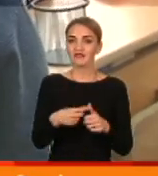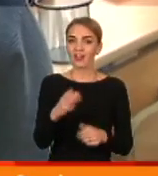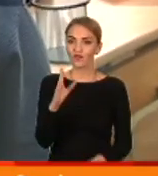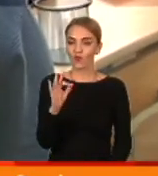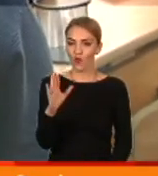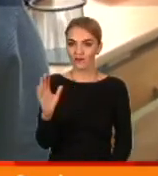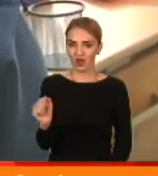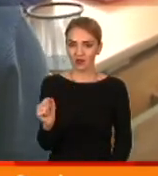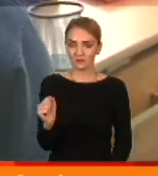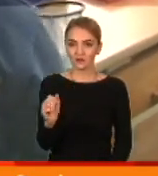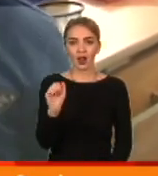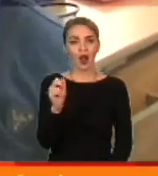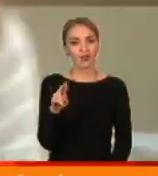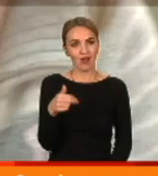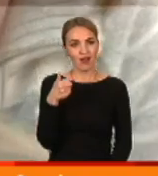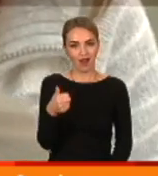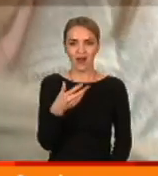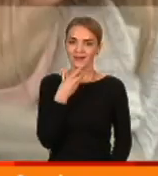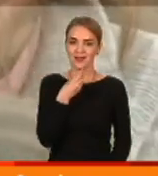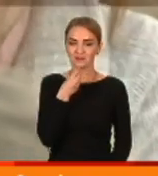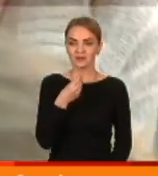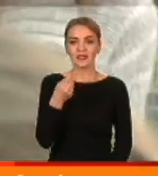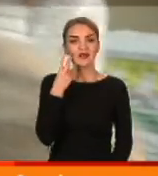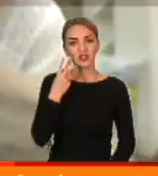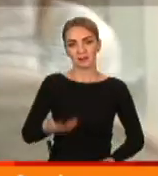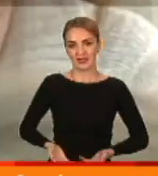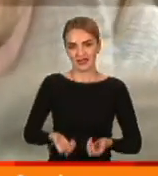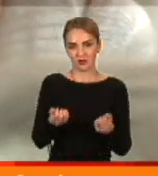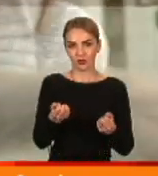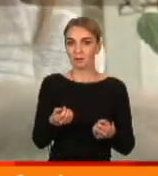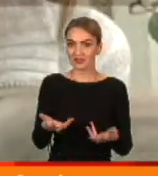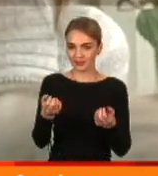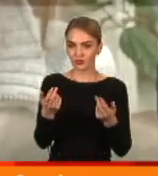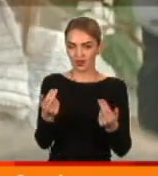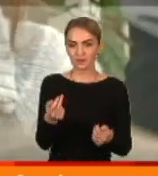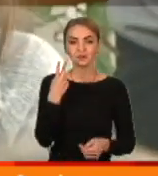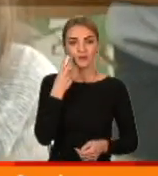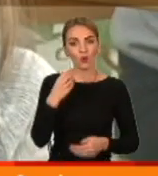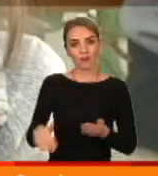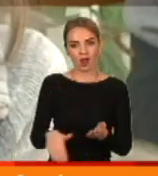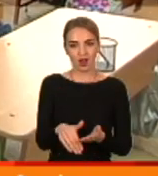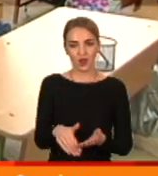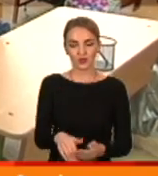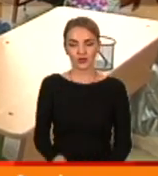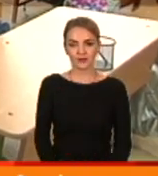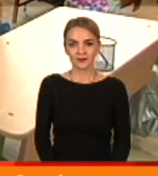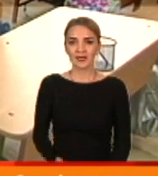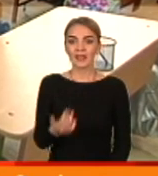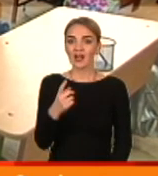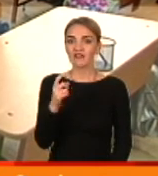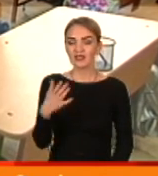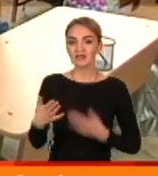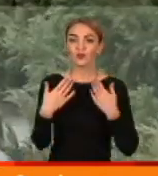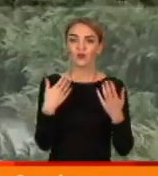Вова. Аня гарна. Вони мене завжди підтримують. Підтримують, так? Вони мені допомагають. Лише кілька хвилин